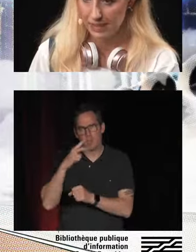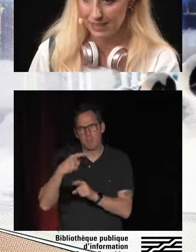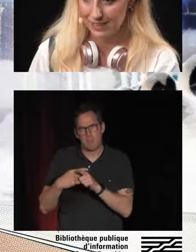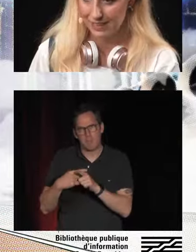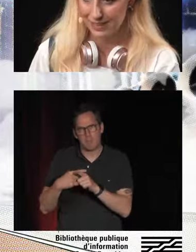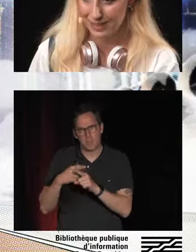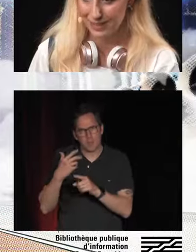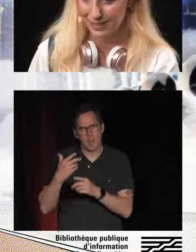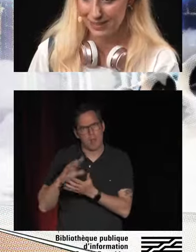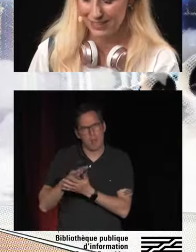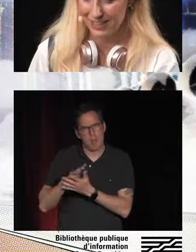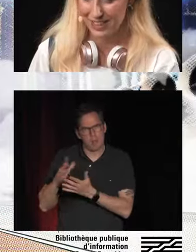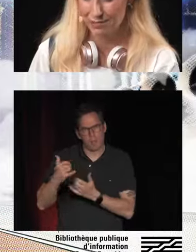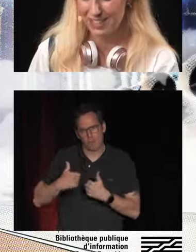l'époque.